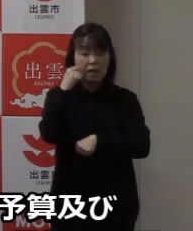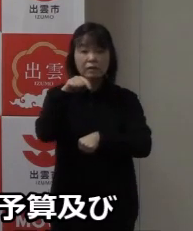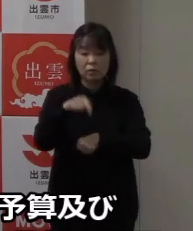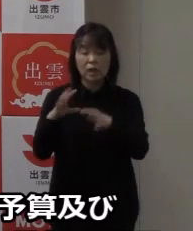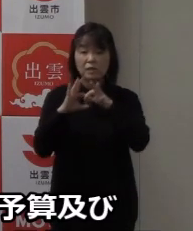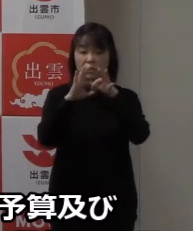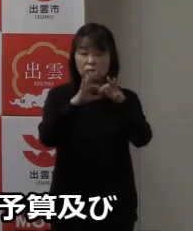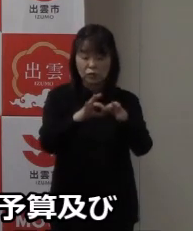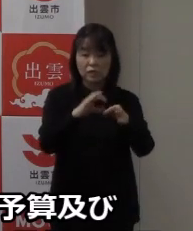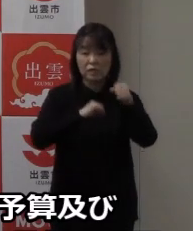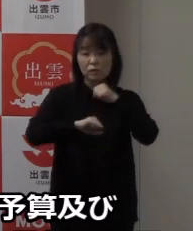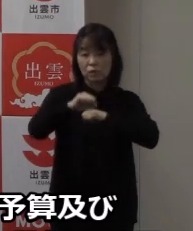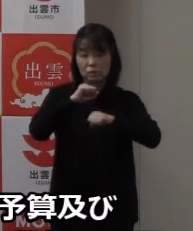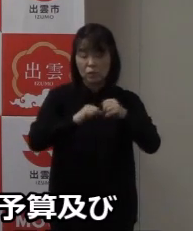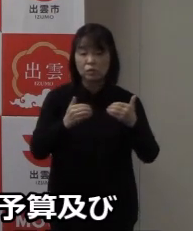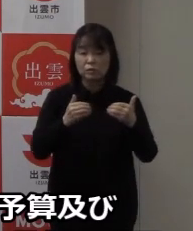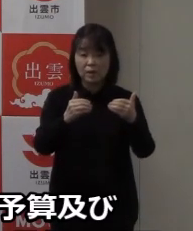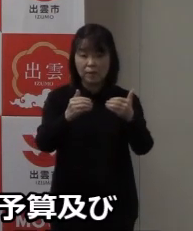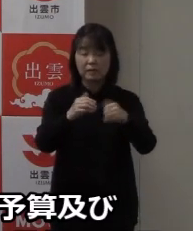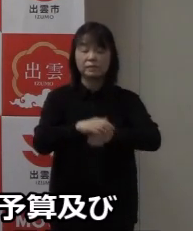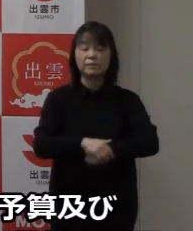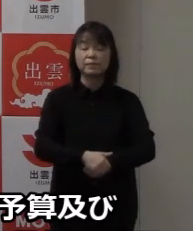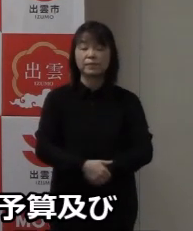ってまいりたいというふうに思っております。